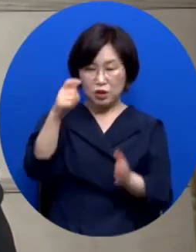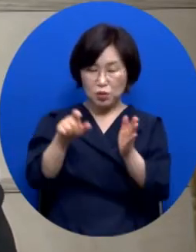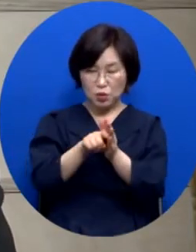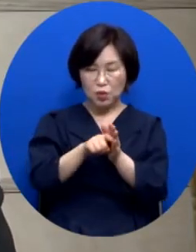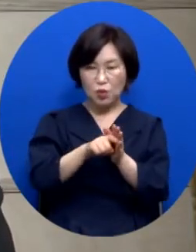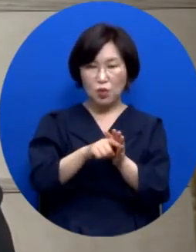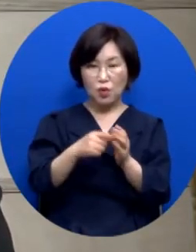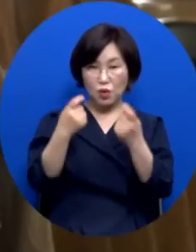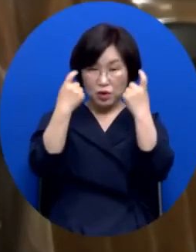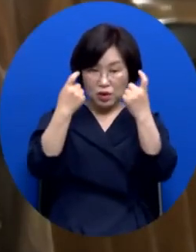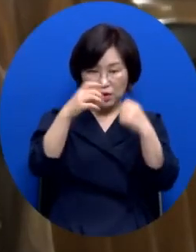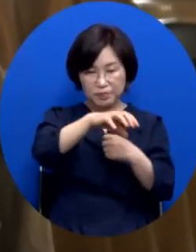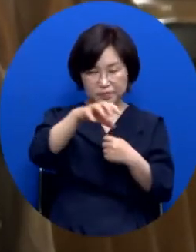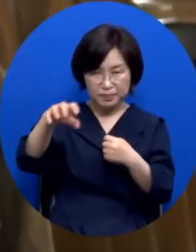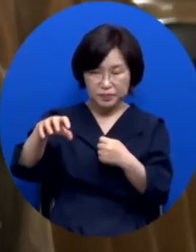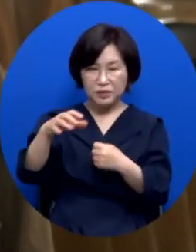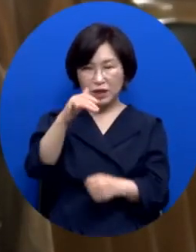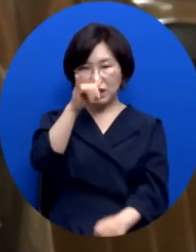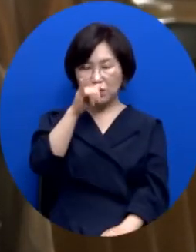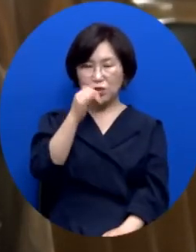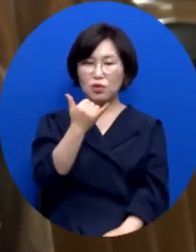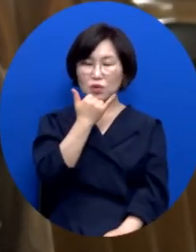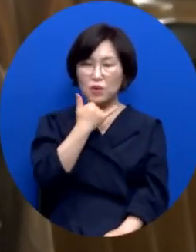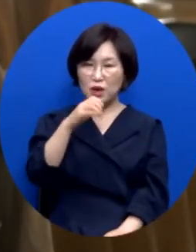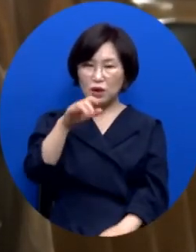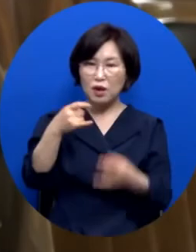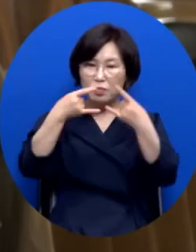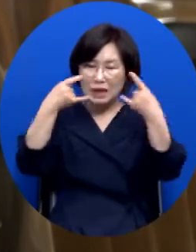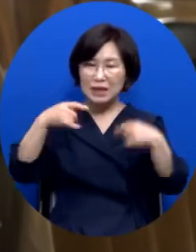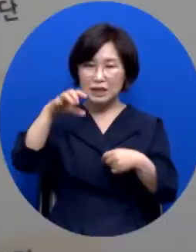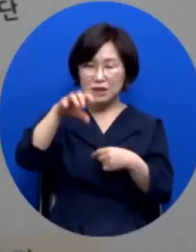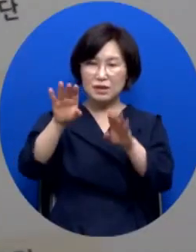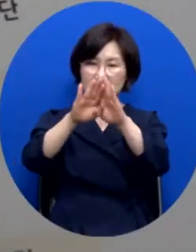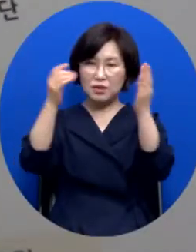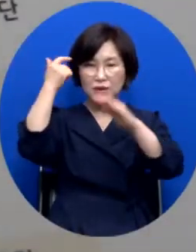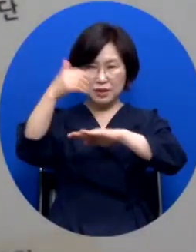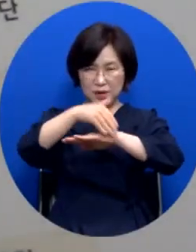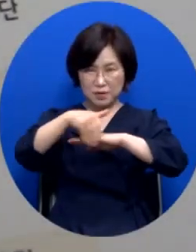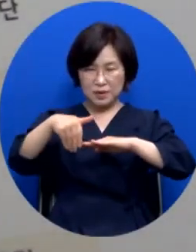또 베를린과 파리를 찾아 자유평화통일 기도회를 개최할 예정입니다.